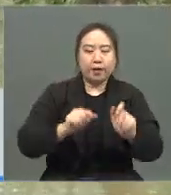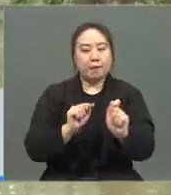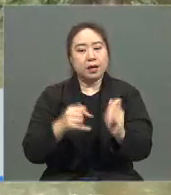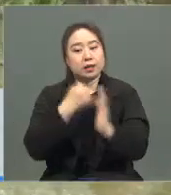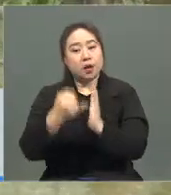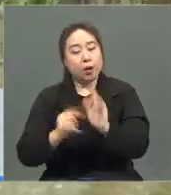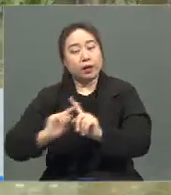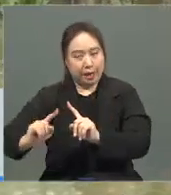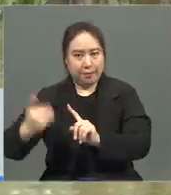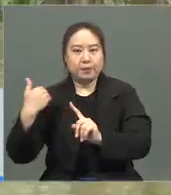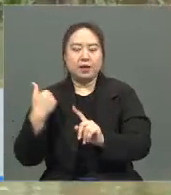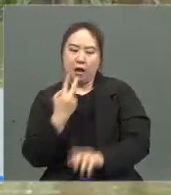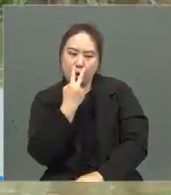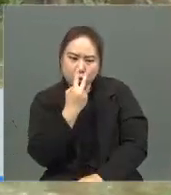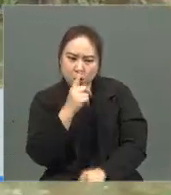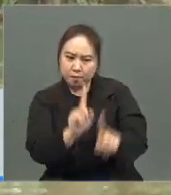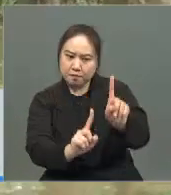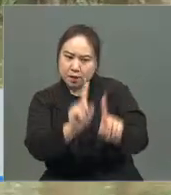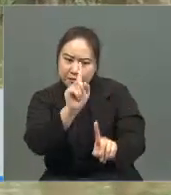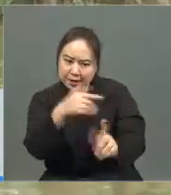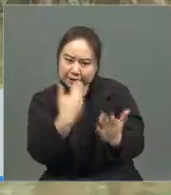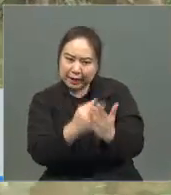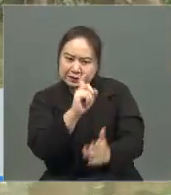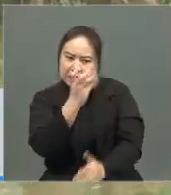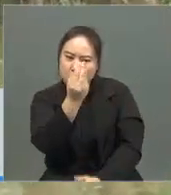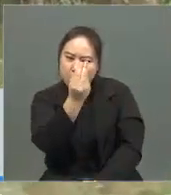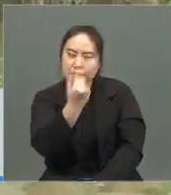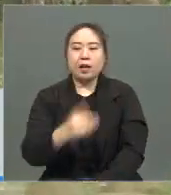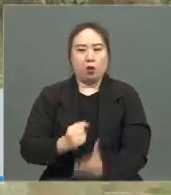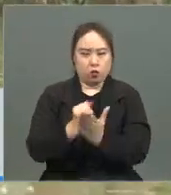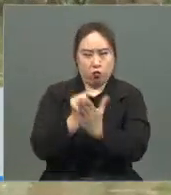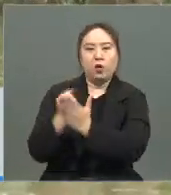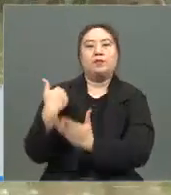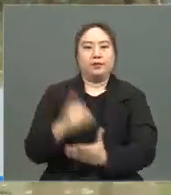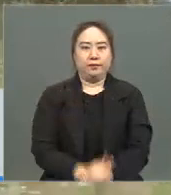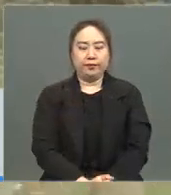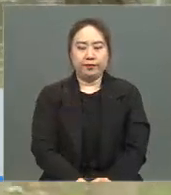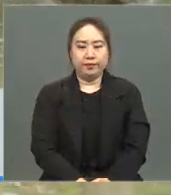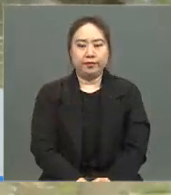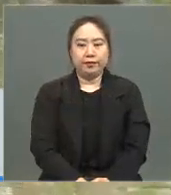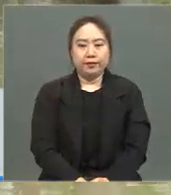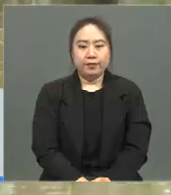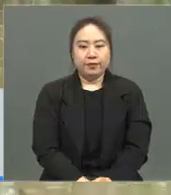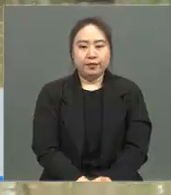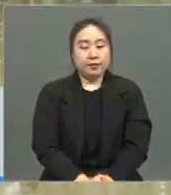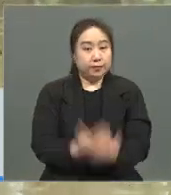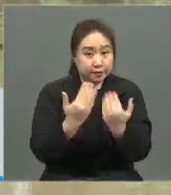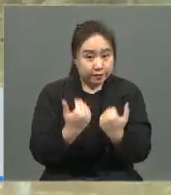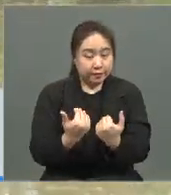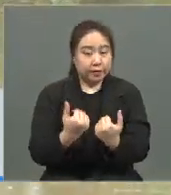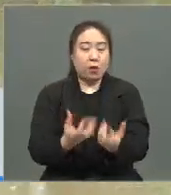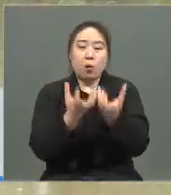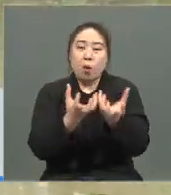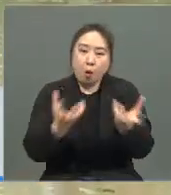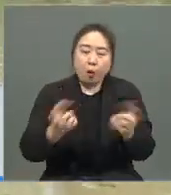องก็มีการเข้ามาประเมินความเสียหายแล้วก็ให้ความช่วยเหลือชาวบ้านค่ะ ในเรื่องของการเยียวยาเรื่องของเครื่องอุปโ